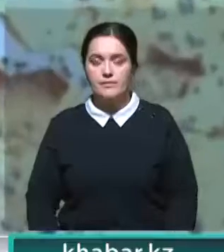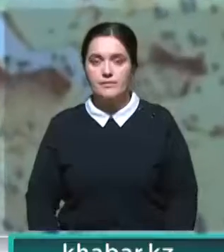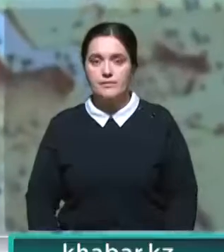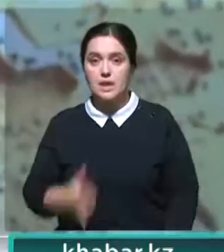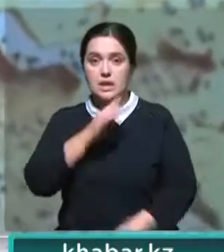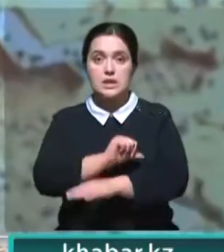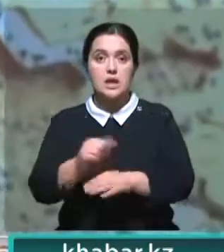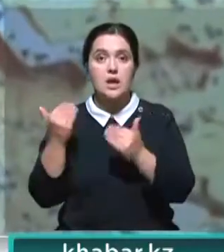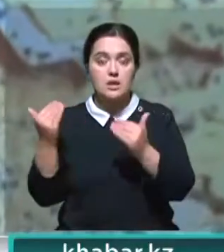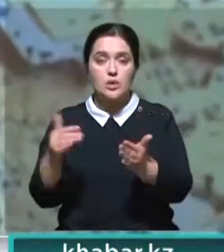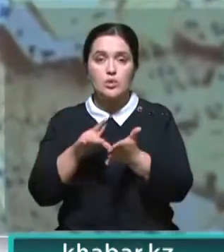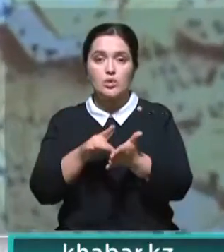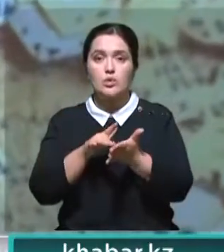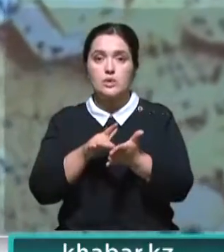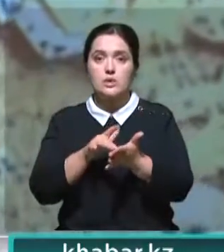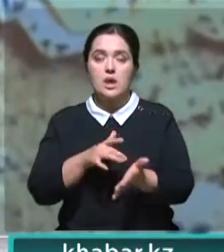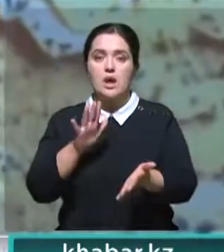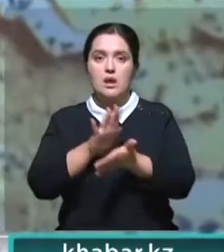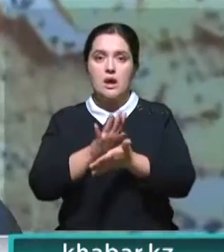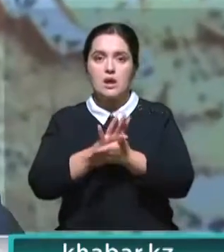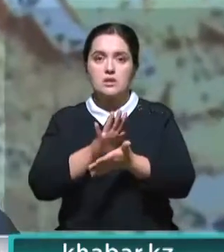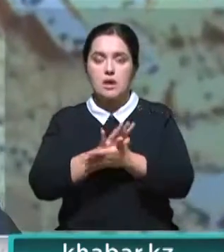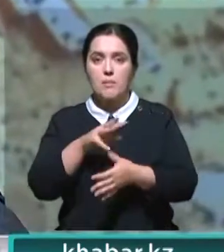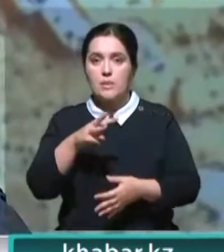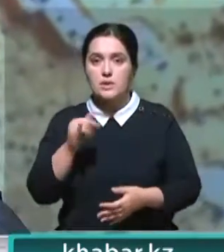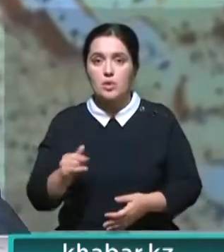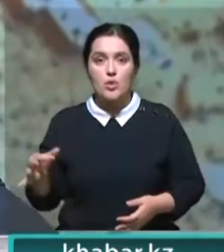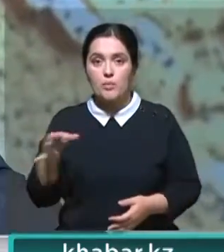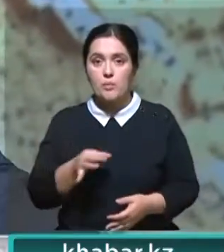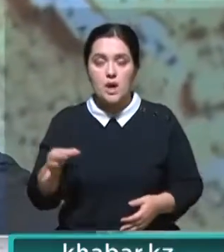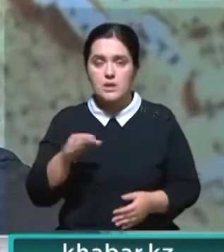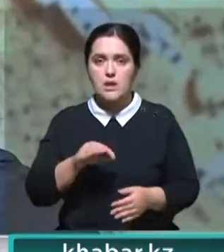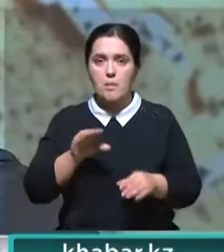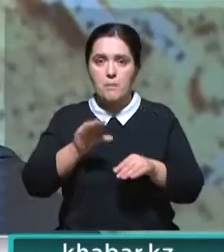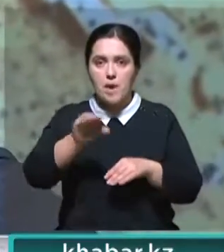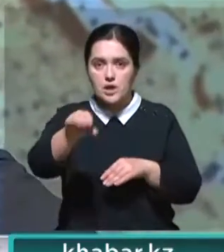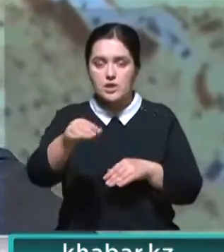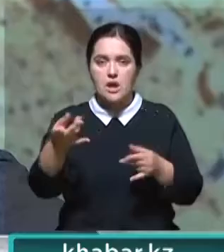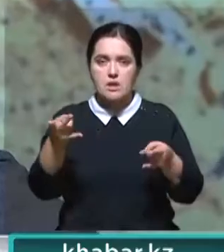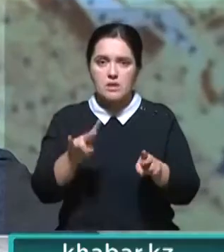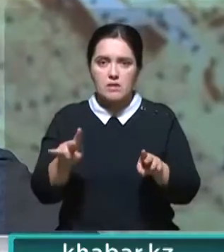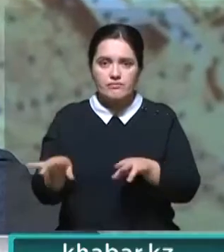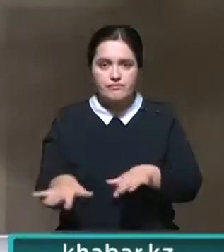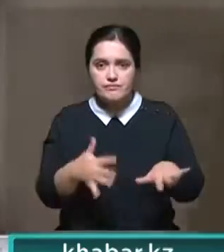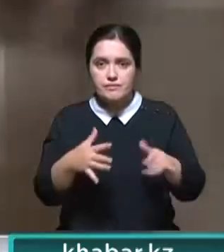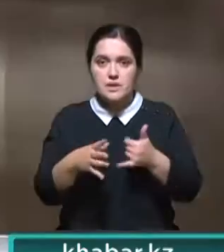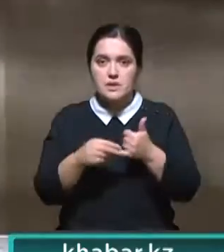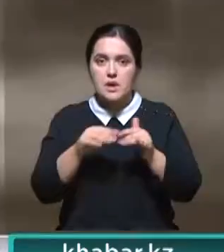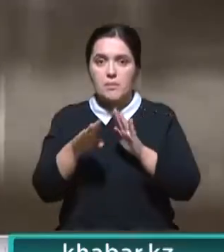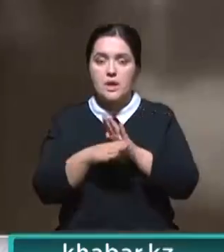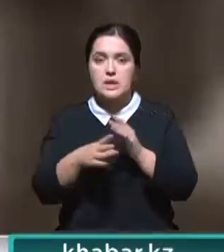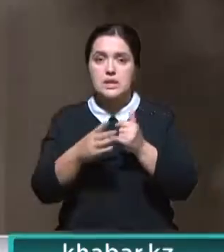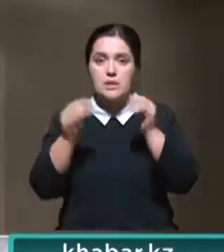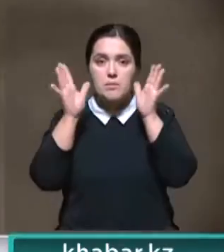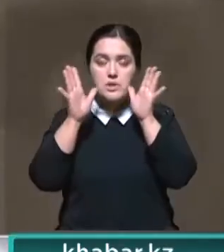иностранные туристы оказались в газе вам плену мангистауской области больше десятка машин застряли в трясине в районе местности подземной мечети